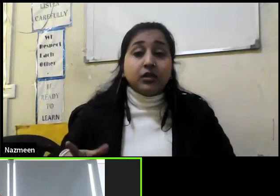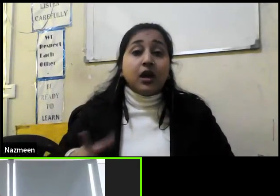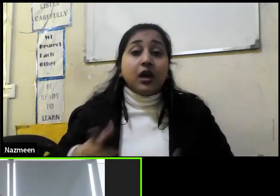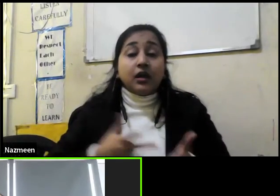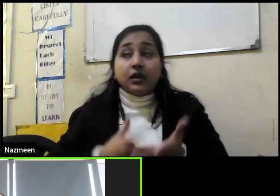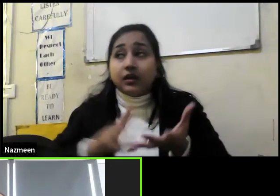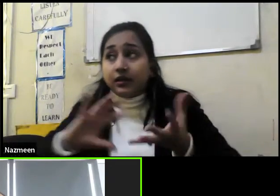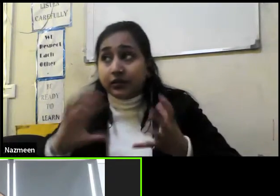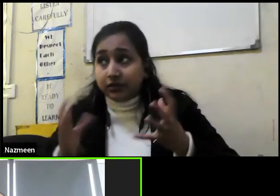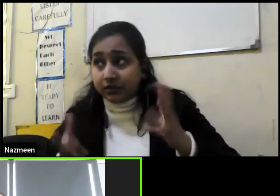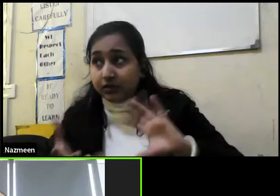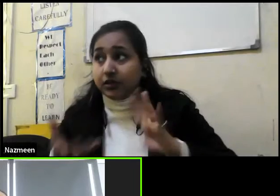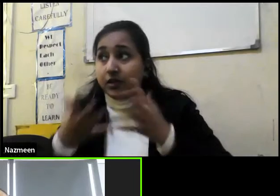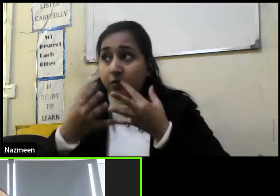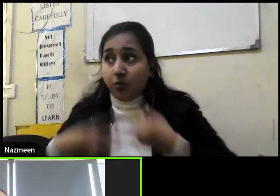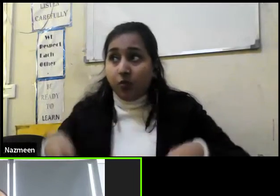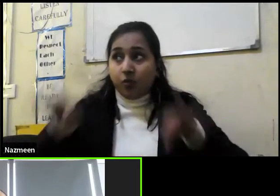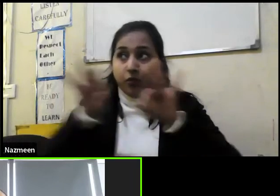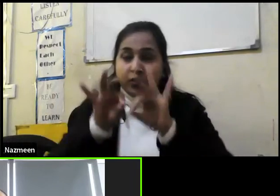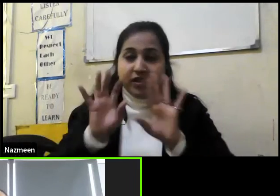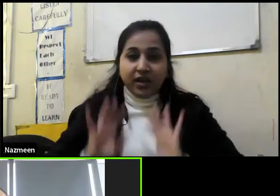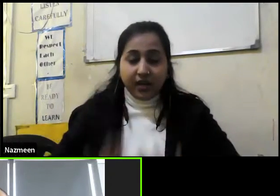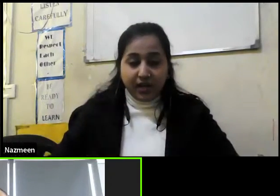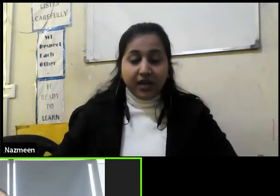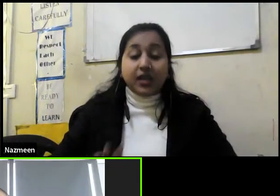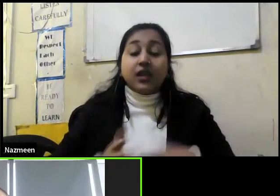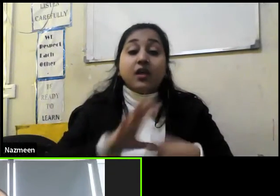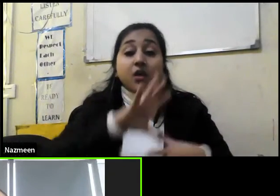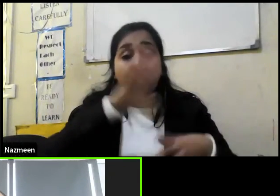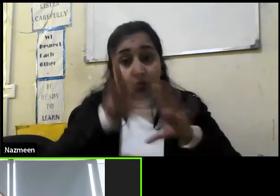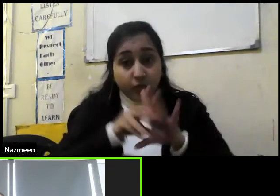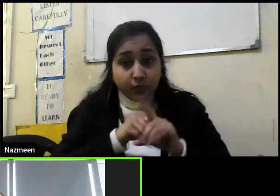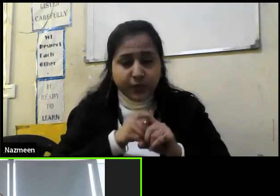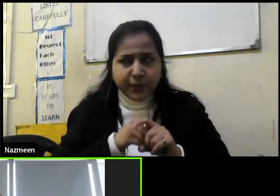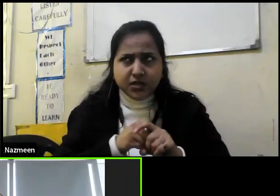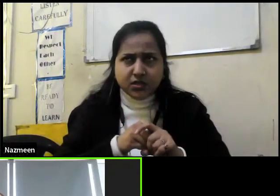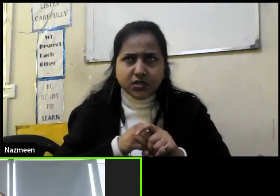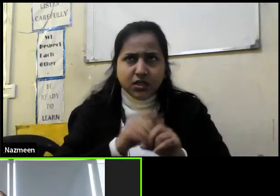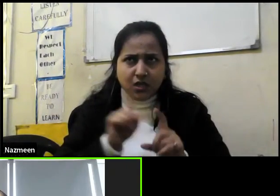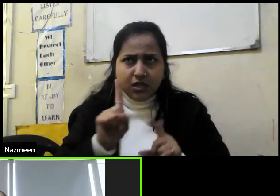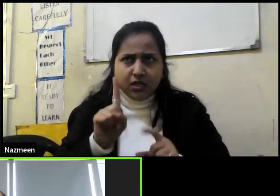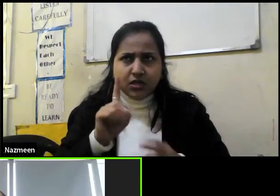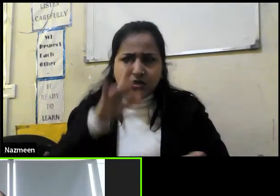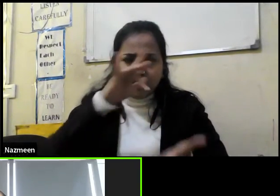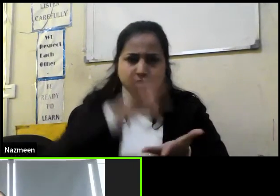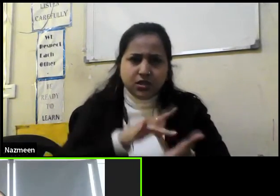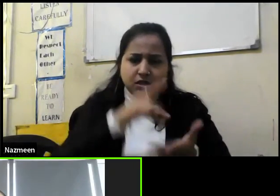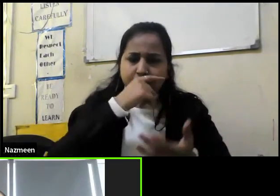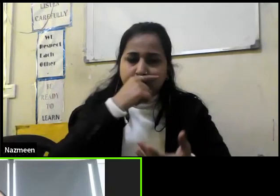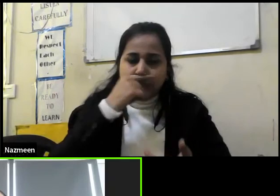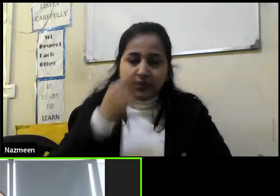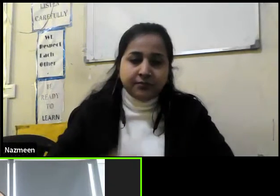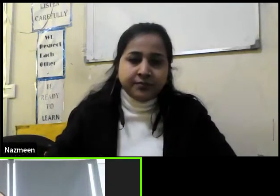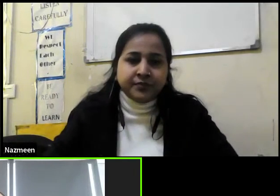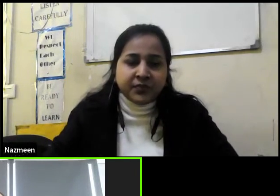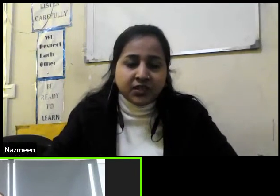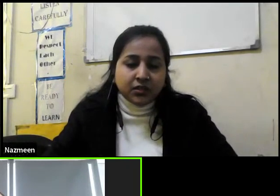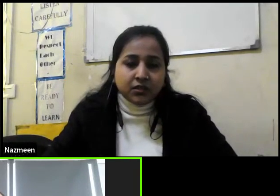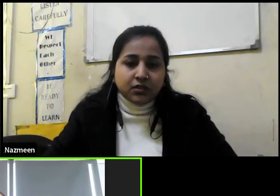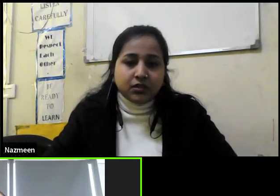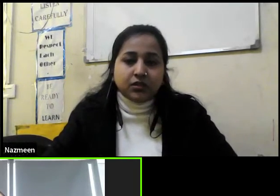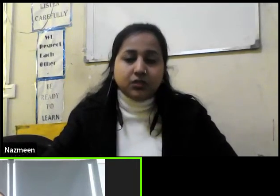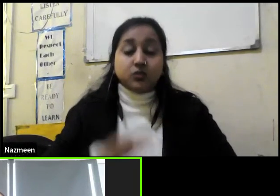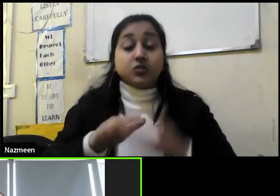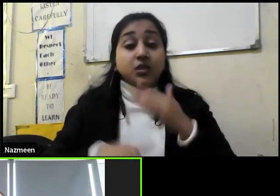होती है, सब हमारा पास निधि प्रयास करके एक सेंटर है, उसमें हम देते हैं. उसके बाद में एक बार